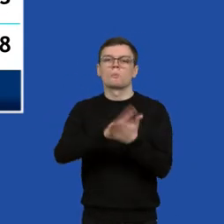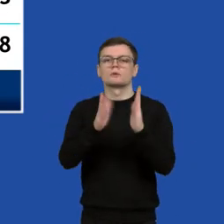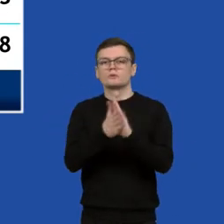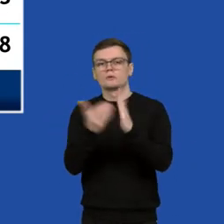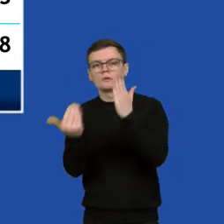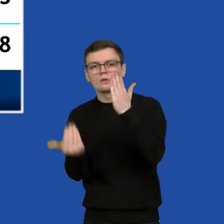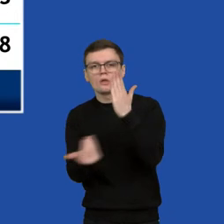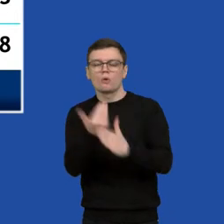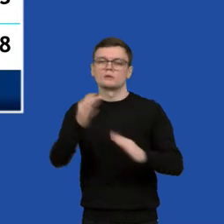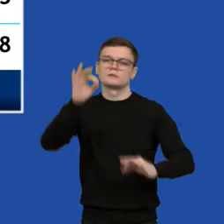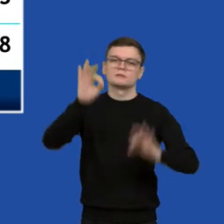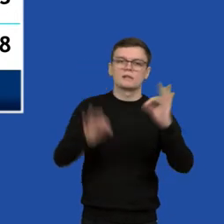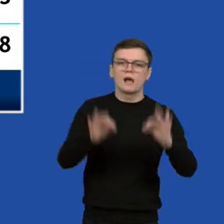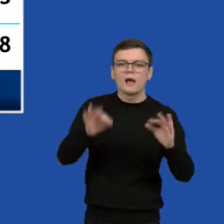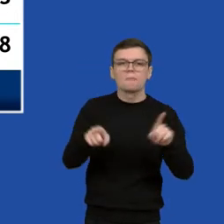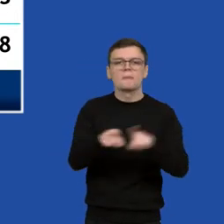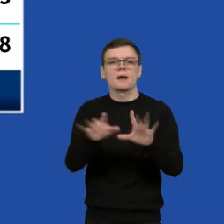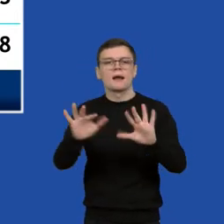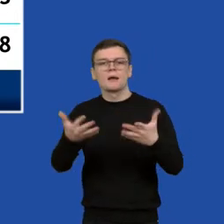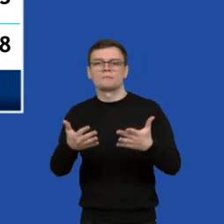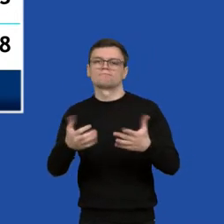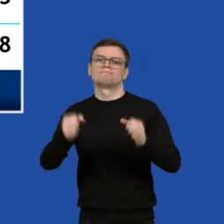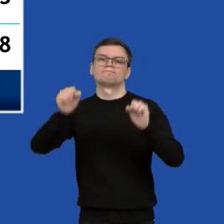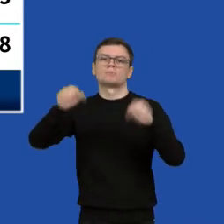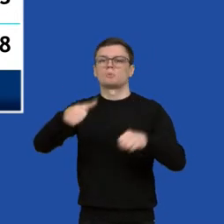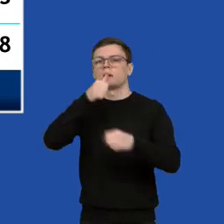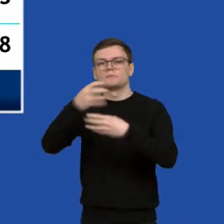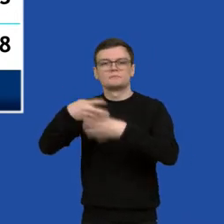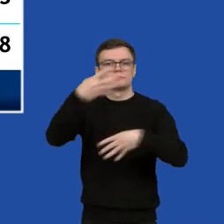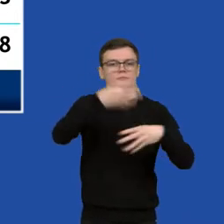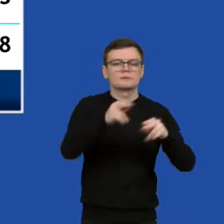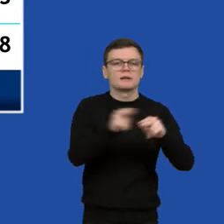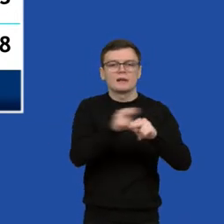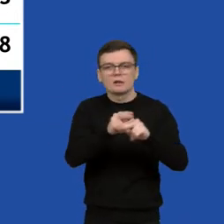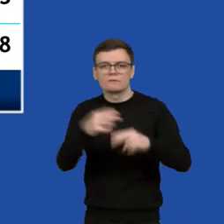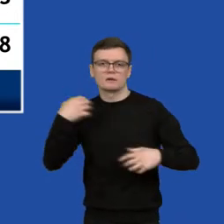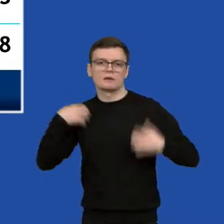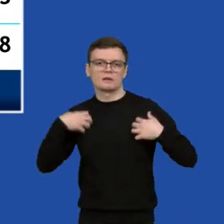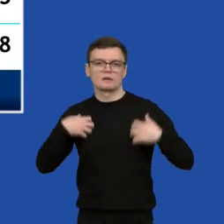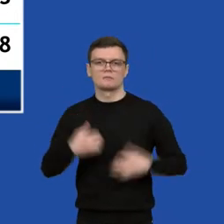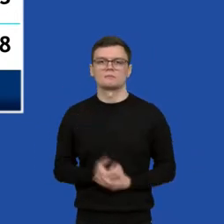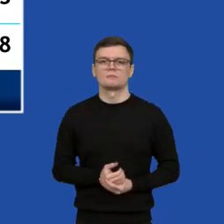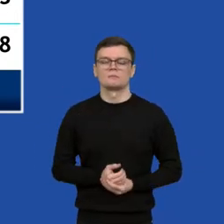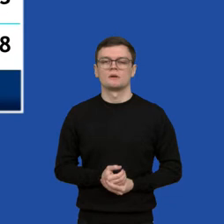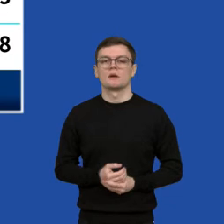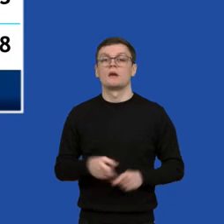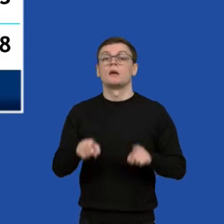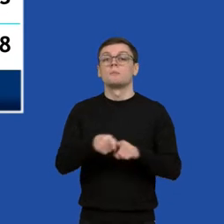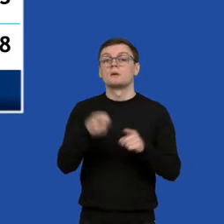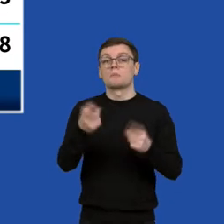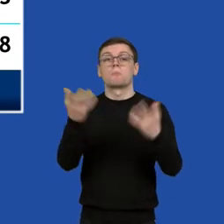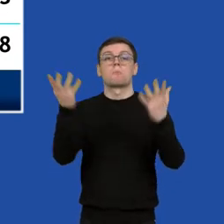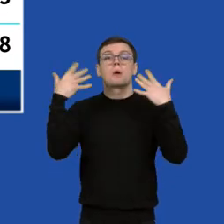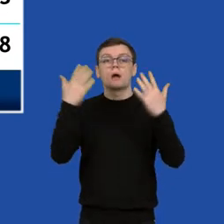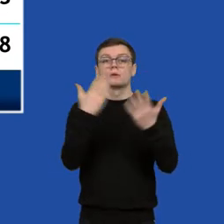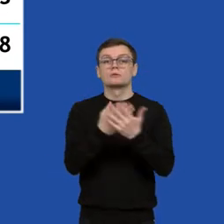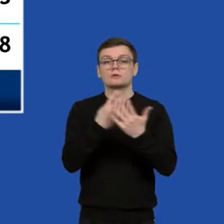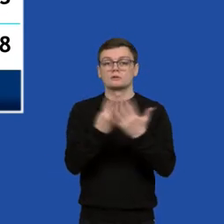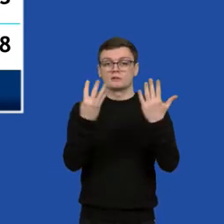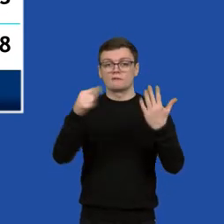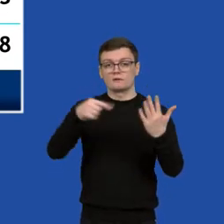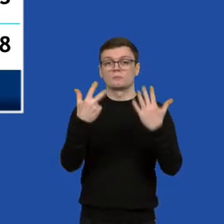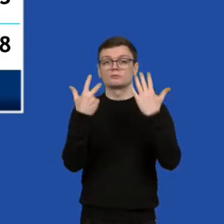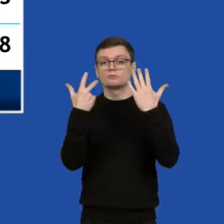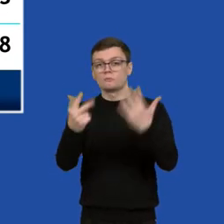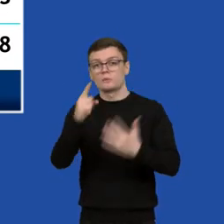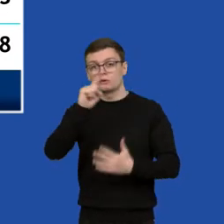naujus standartus, na, tuos tipinius pastatus greičiau renovuoti. Taip pat yra pasirengimas jūrinio parko įrengimui 9,8 milijono